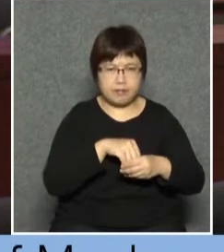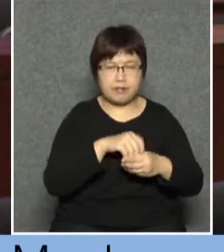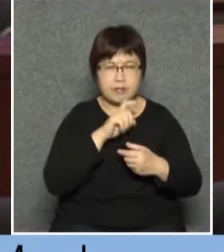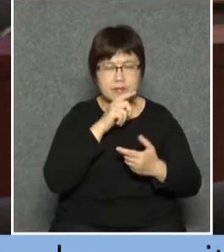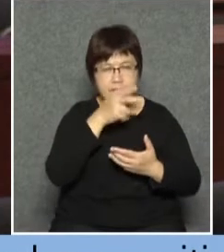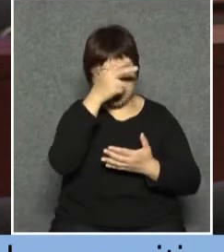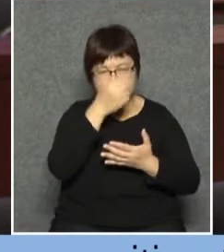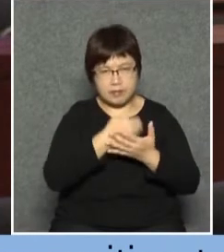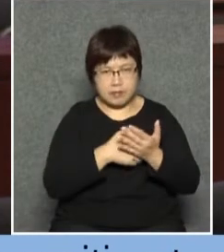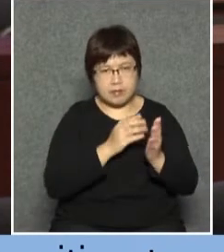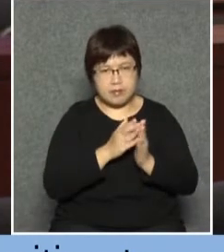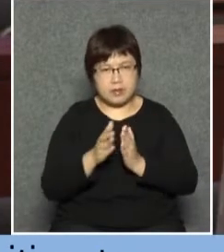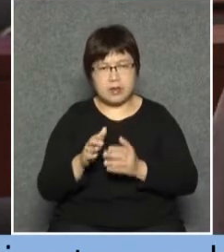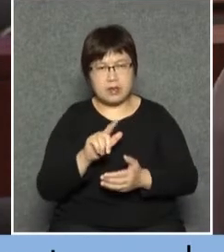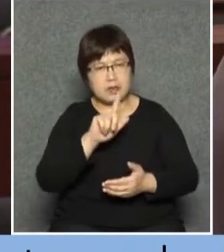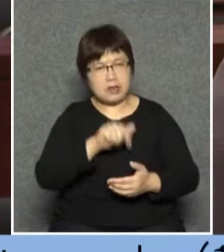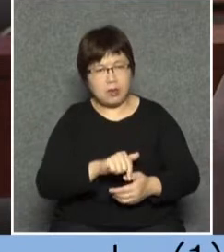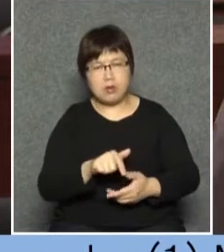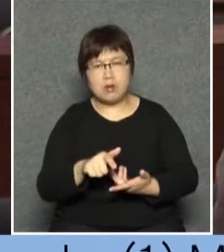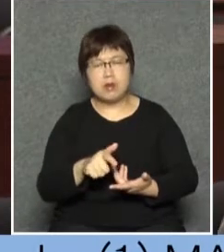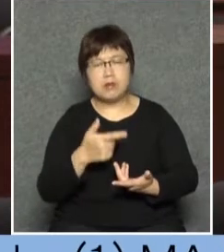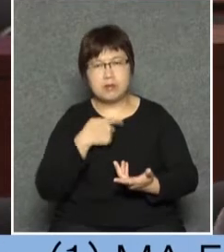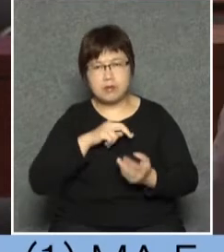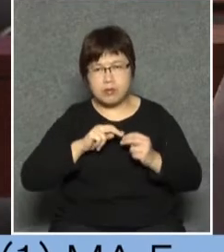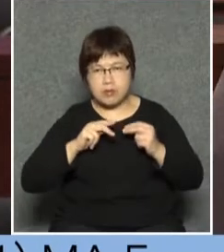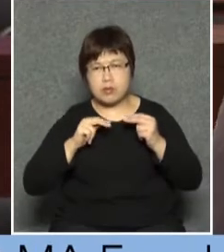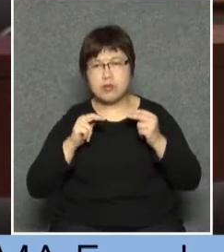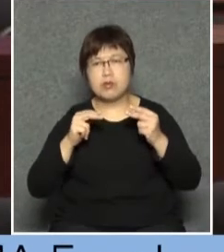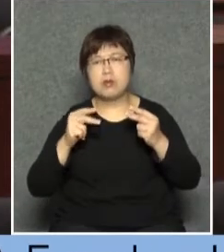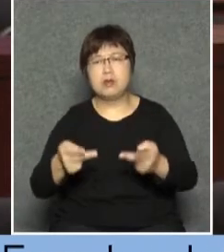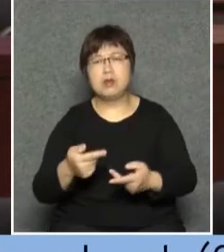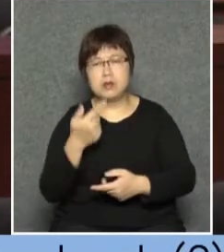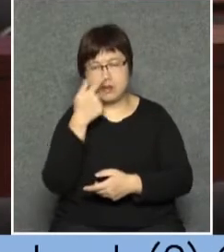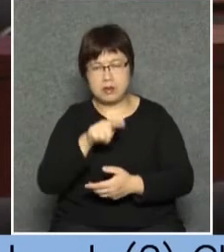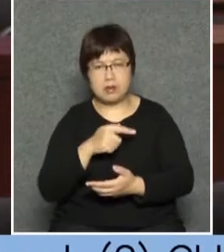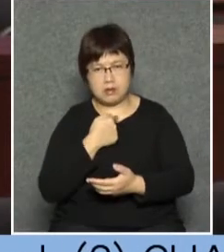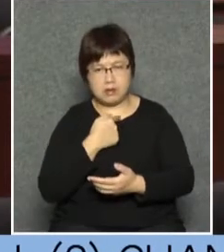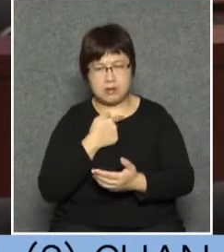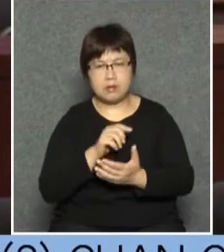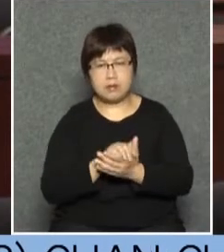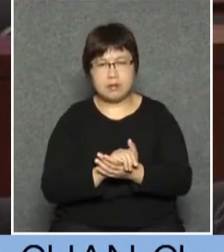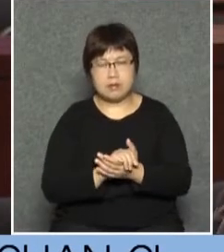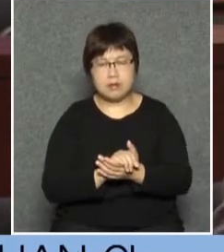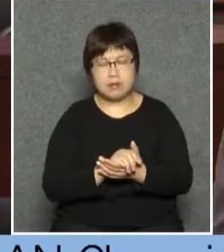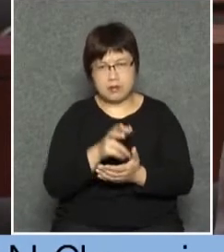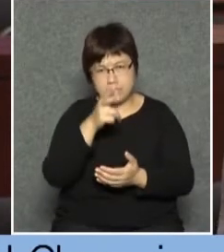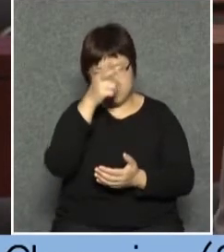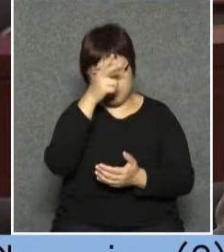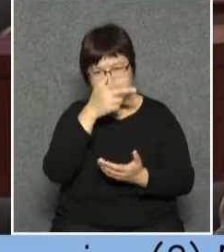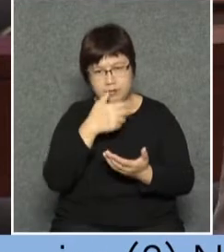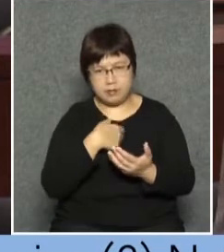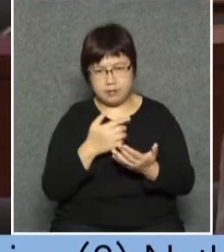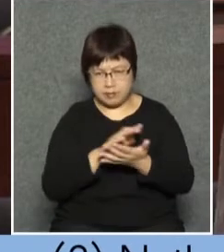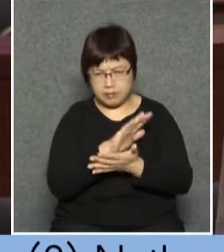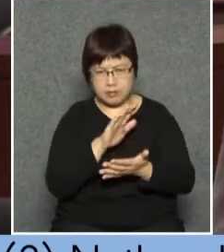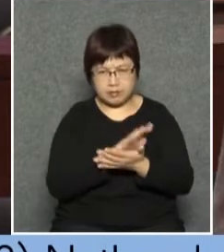落后的创新科技政策与时并进。当然政府这多年来呢